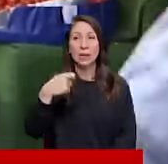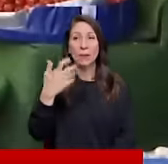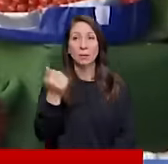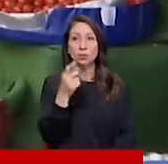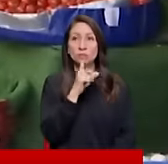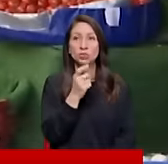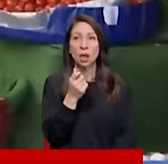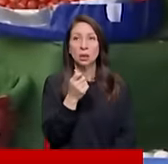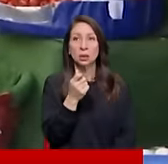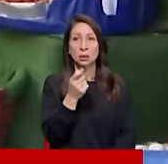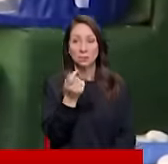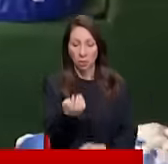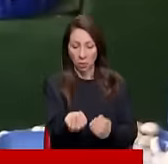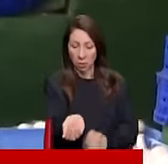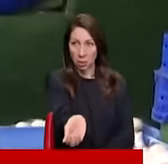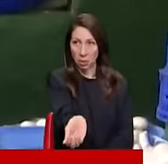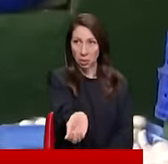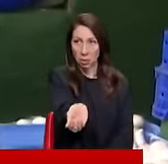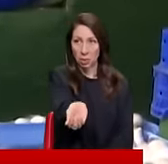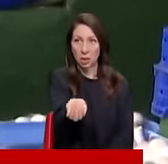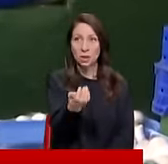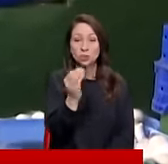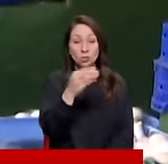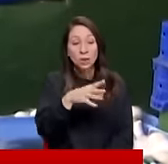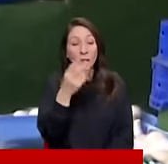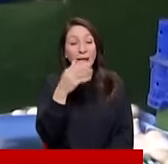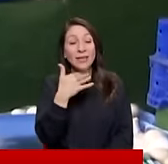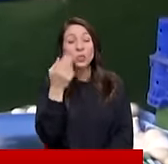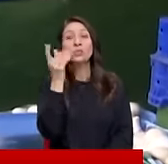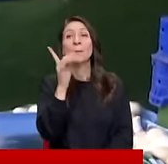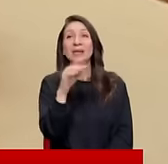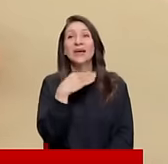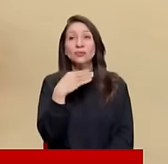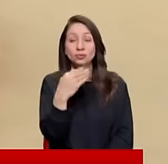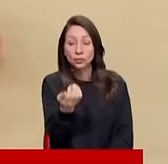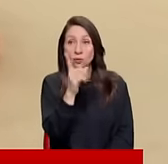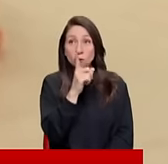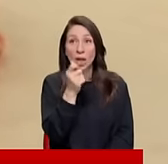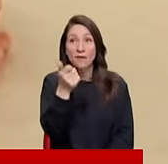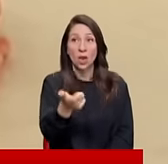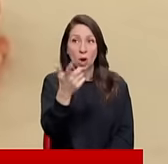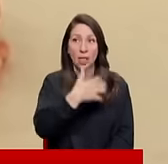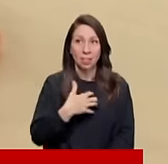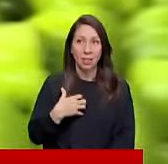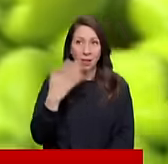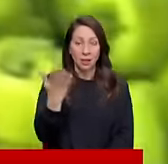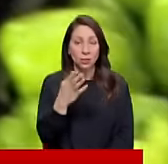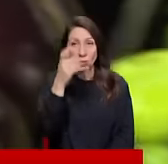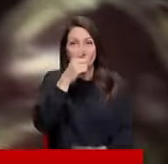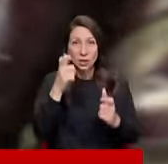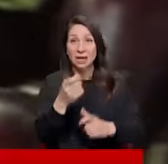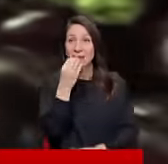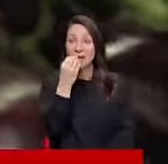100 liralık. Bir avuç kadar geldi. Çocukları tadını unutmasın diye bir avuç kıymaya 100 lira veriyor anneler. Türkiye'de